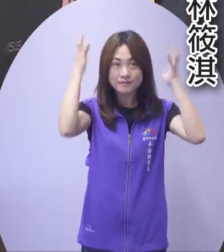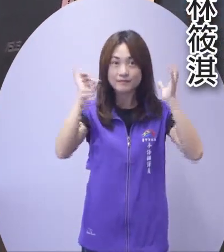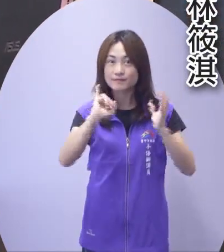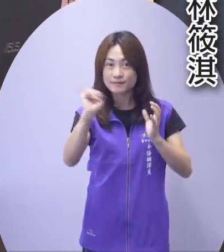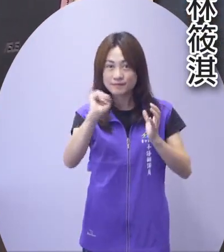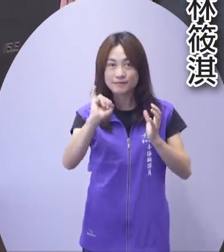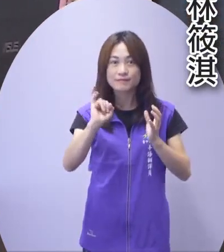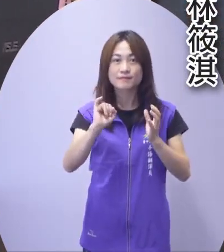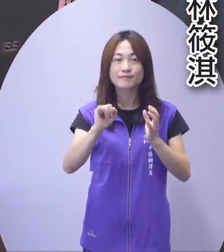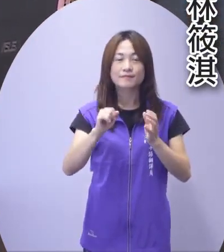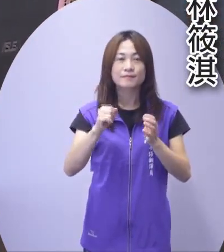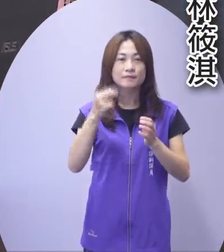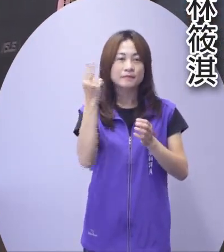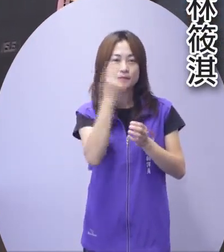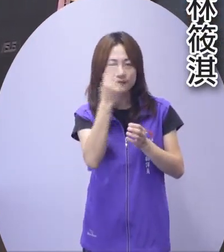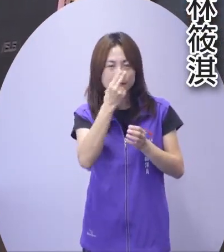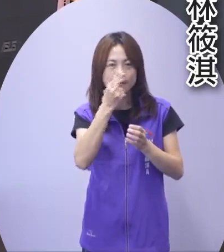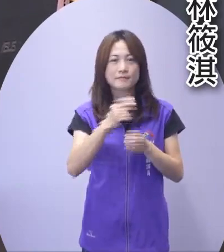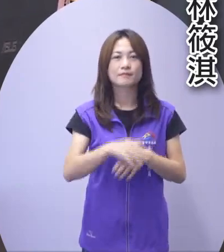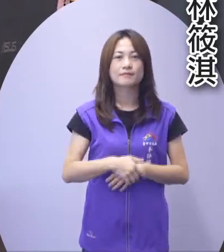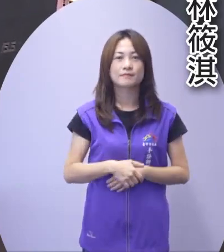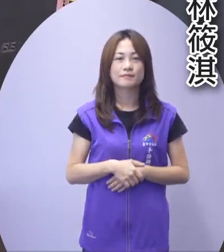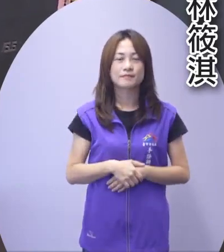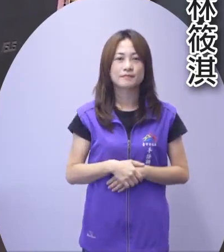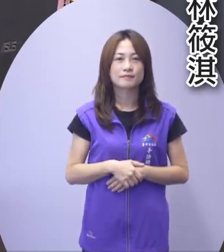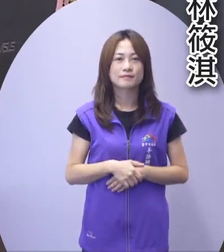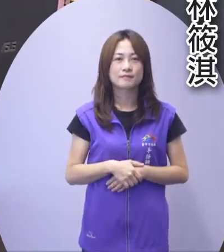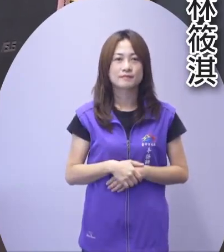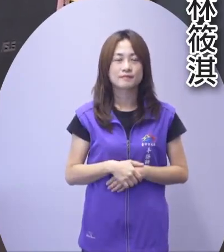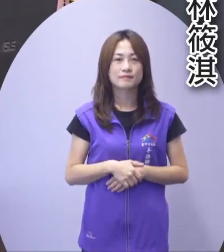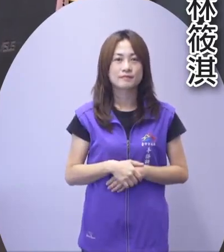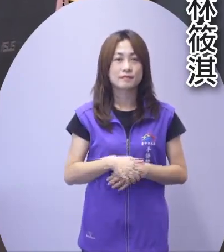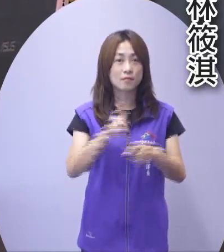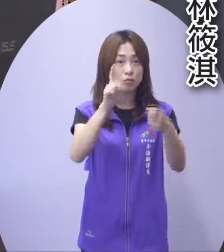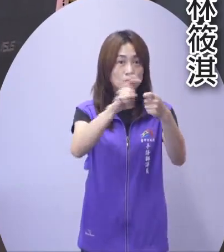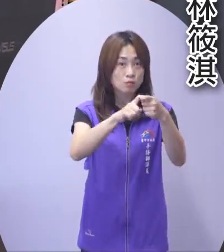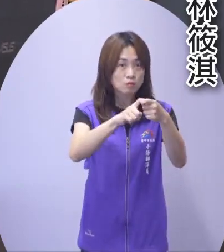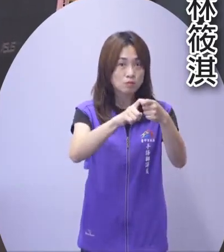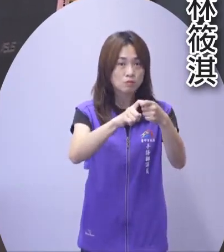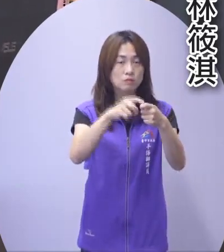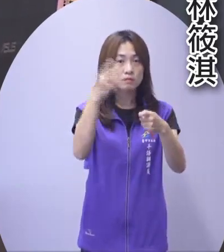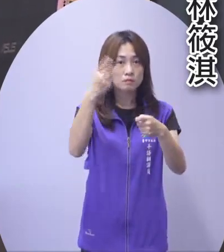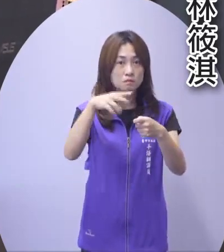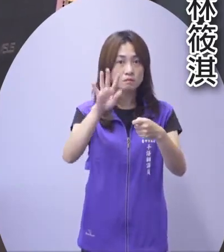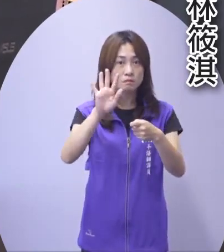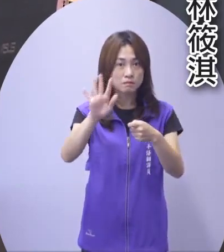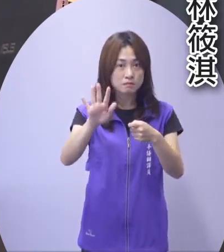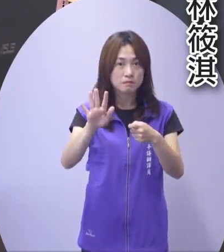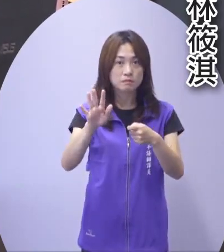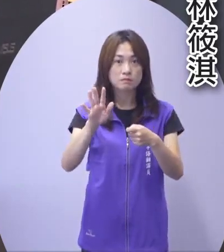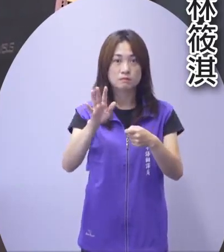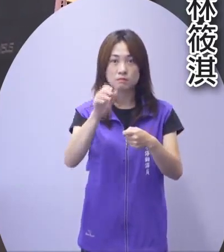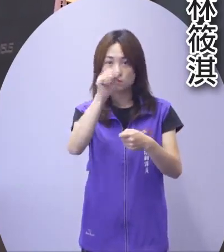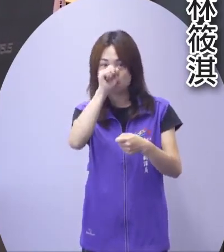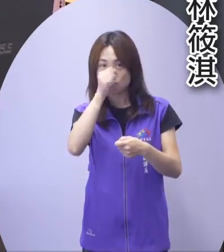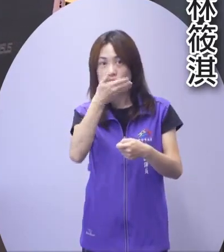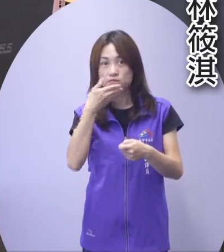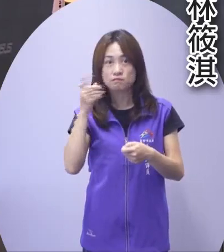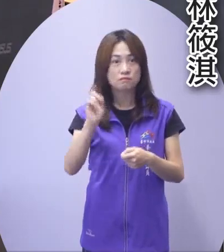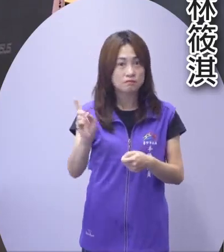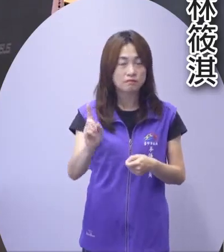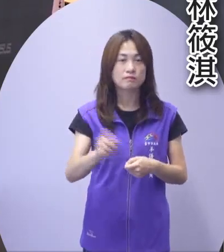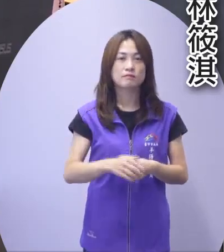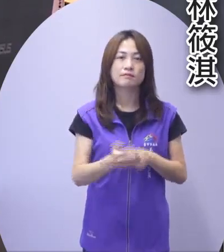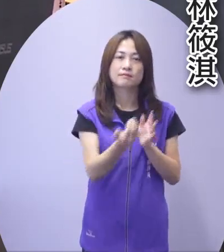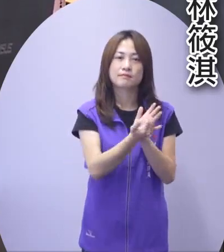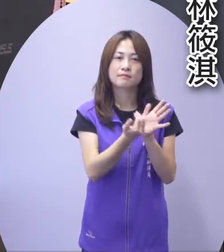阅。那么关于计划的目的以及预期的效益呢，我想刚刚其实蔡局长针对